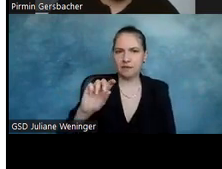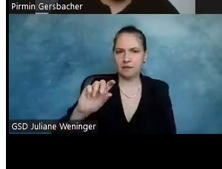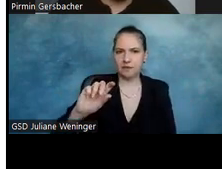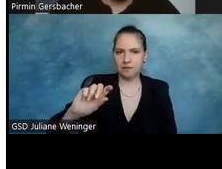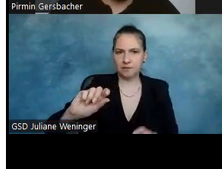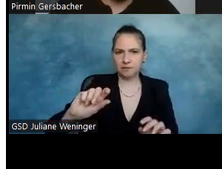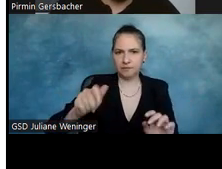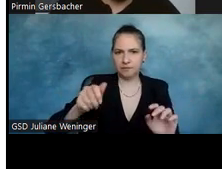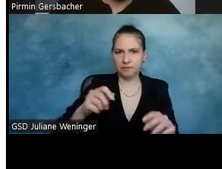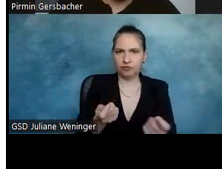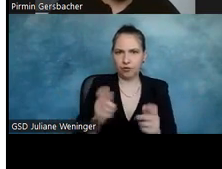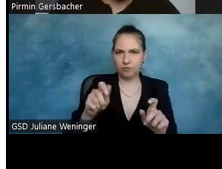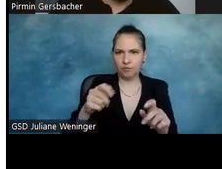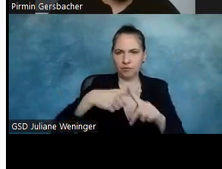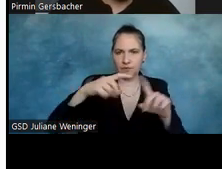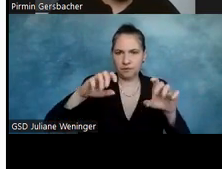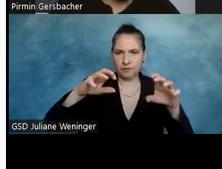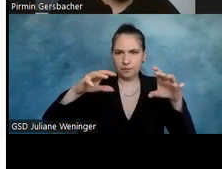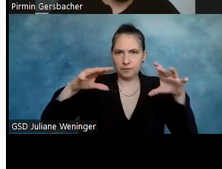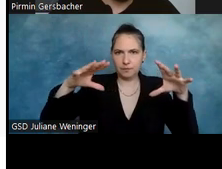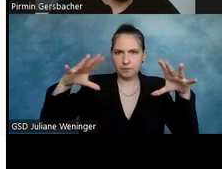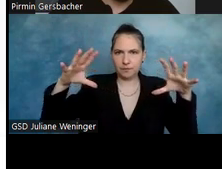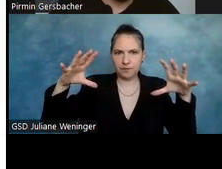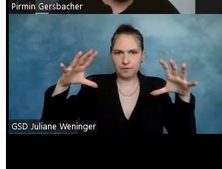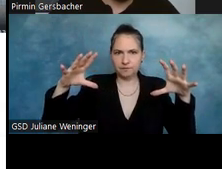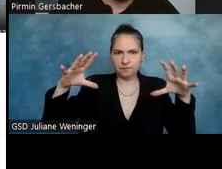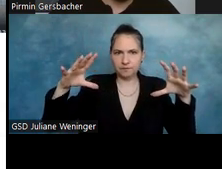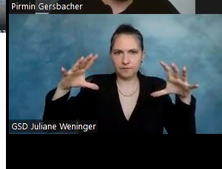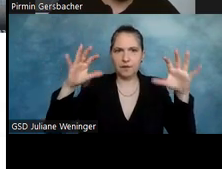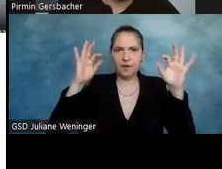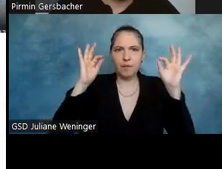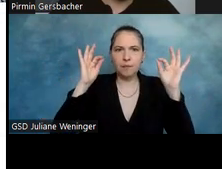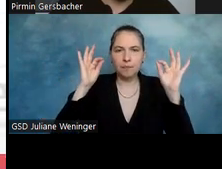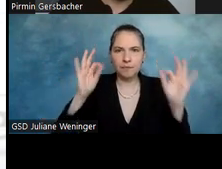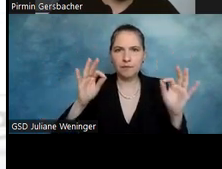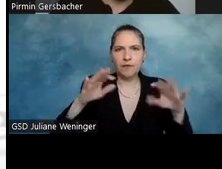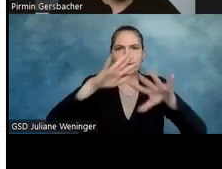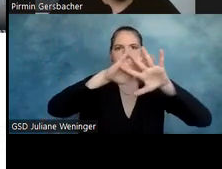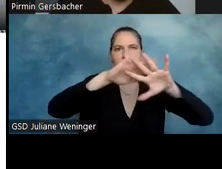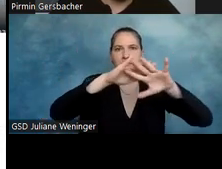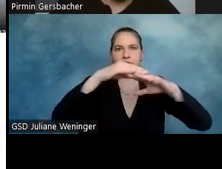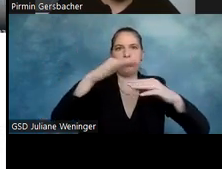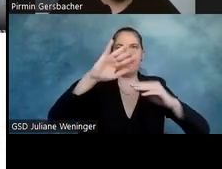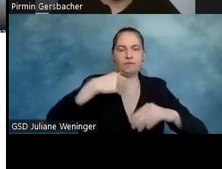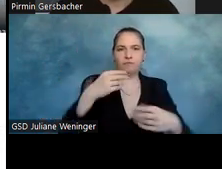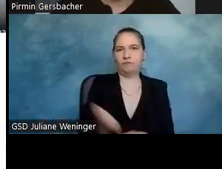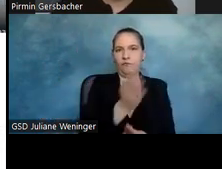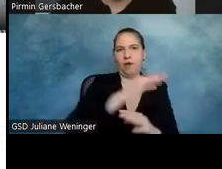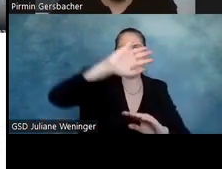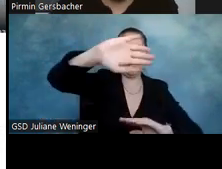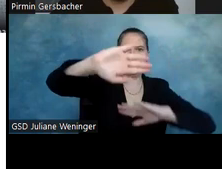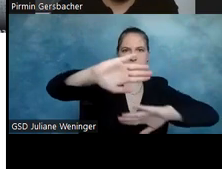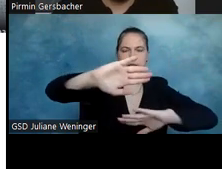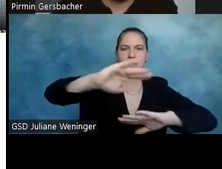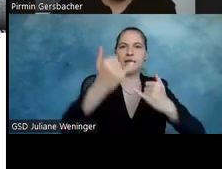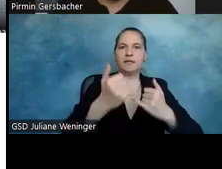oder Steuerung und Plus, dann sieht man auf einmal, wie hier der Text anfängt, sich zu überlappen. Das heißt, wenn jetzt irgendjemand darauf